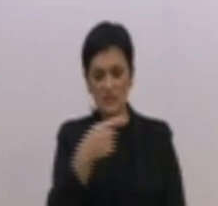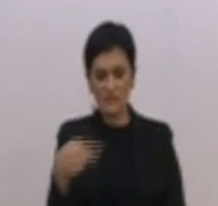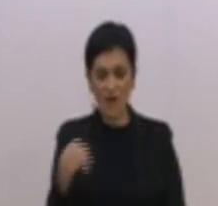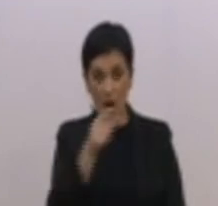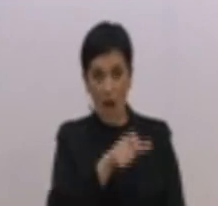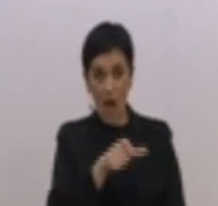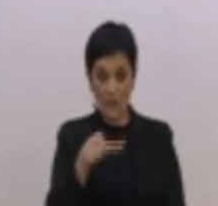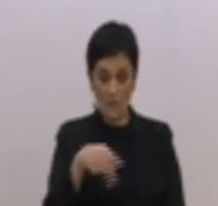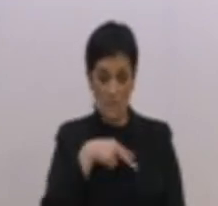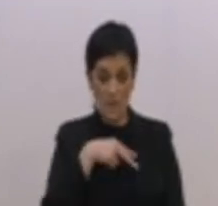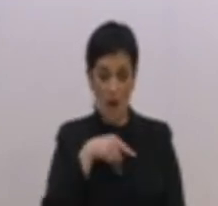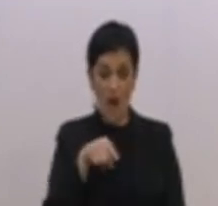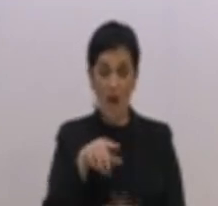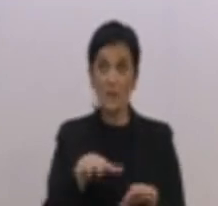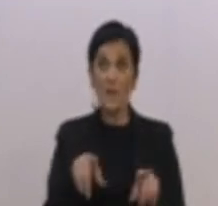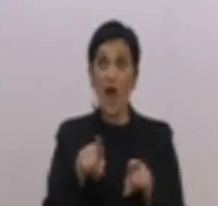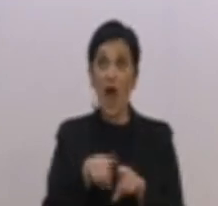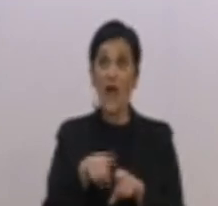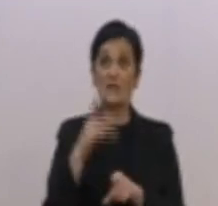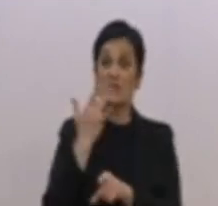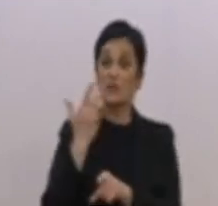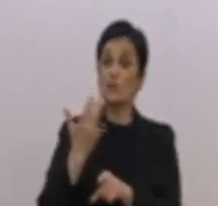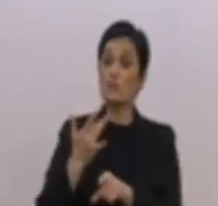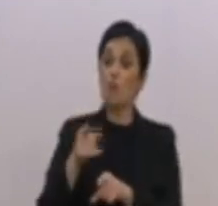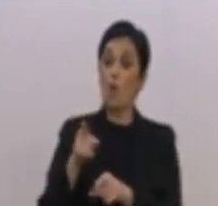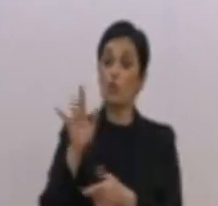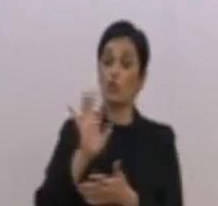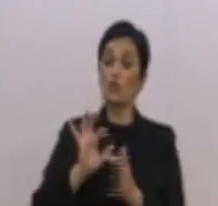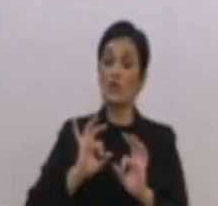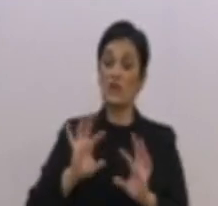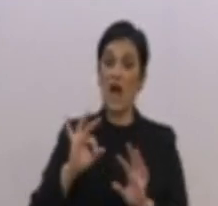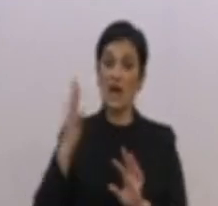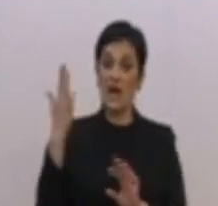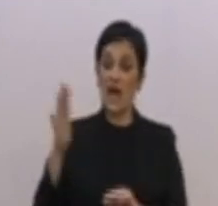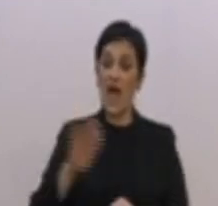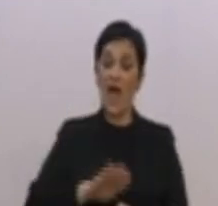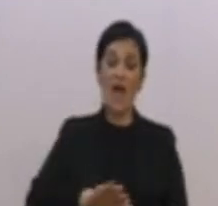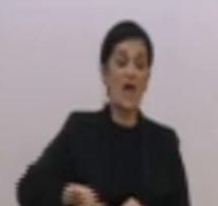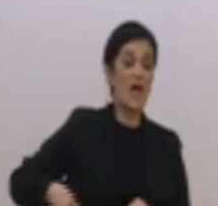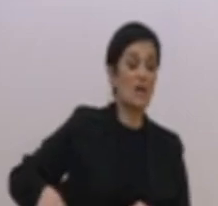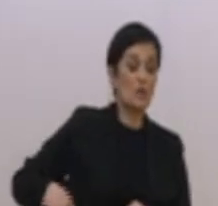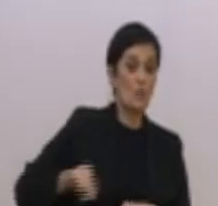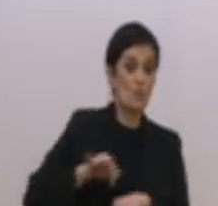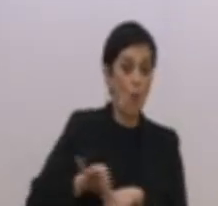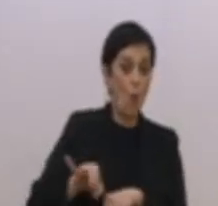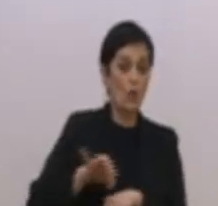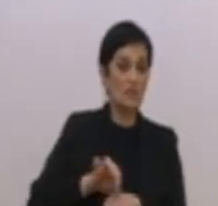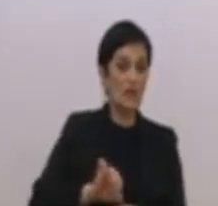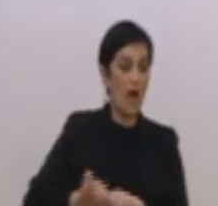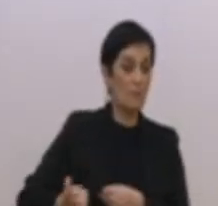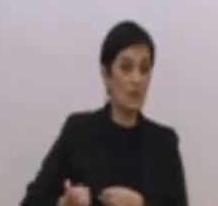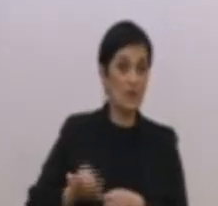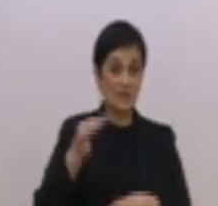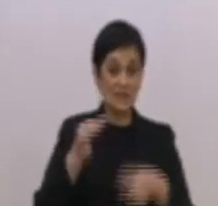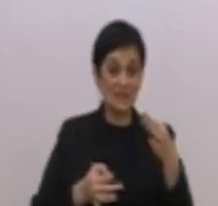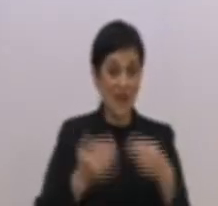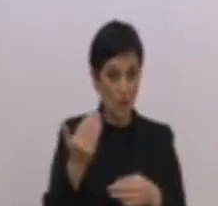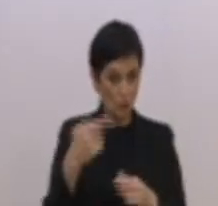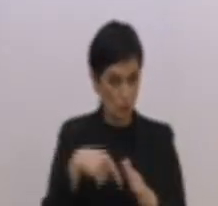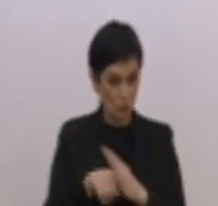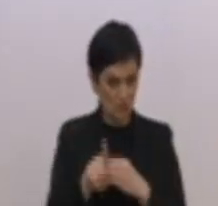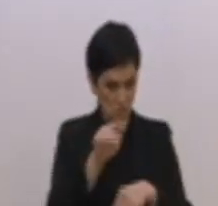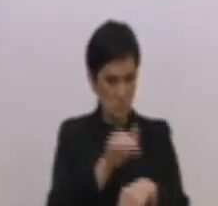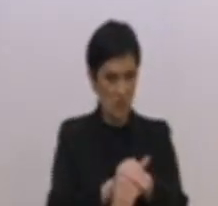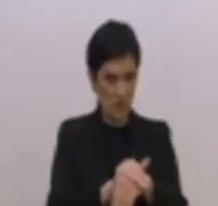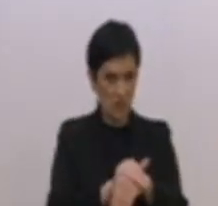ამ პარლამენტში, აი ასეთი პოლიტიკური განცხადებები და ხელის დაფარება მოძალადეებზე, რომლებიც სასამართლოს მიერ არიან მხილებული